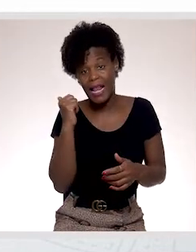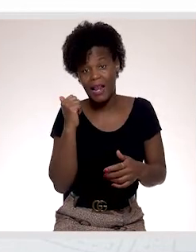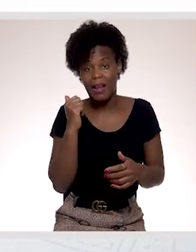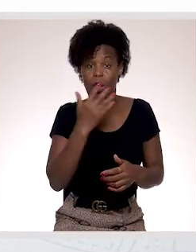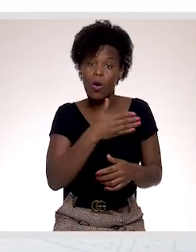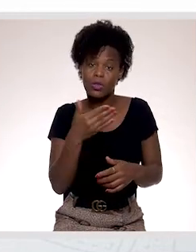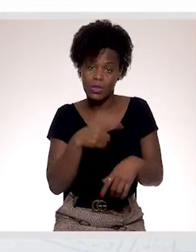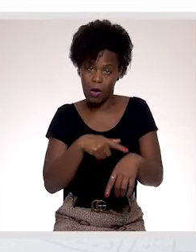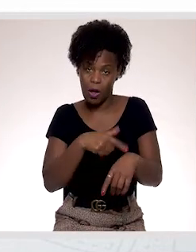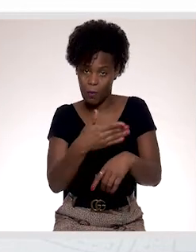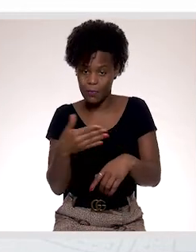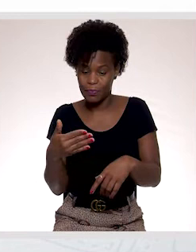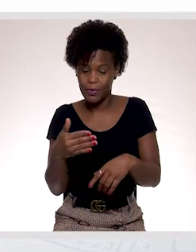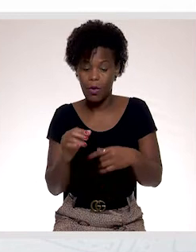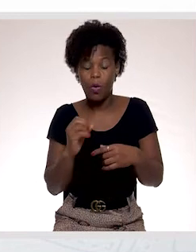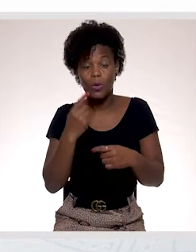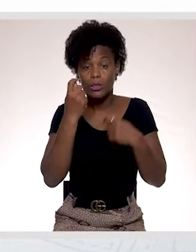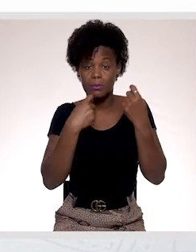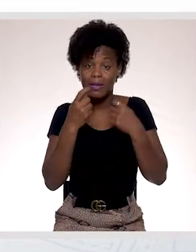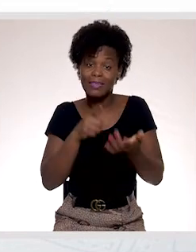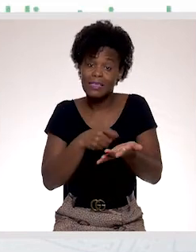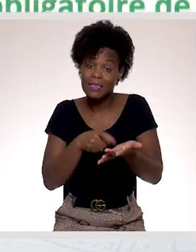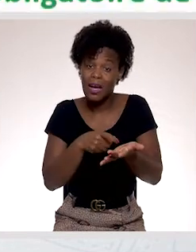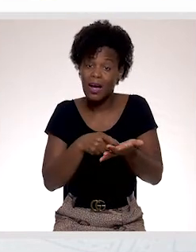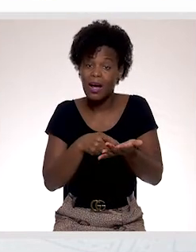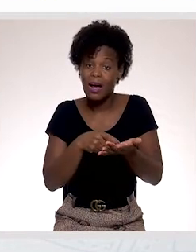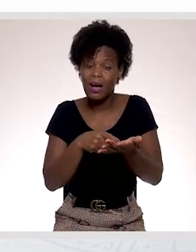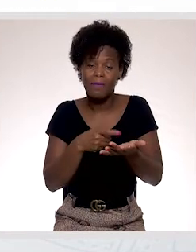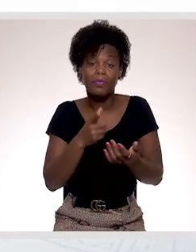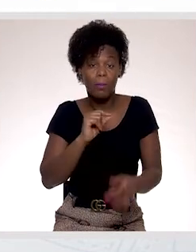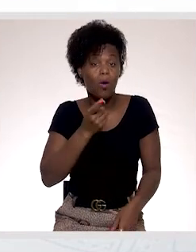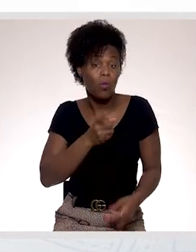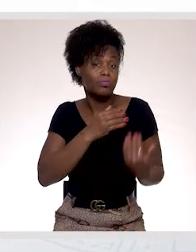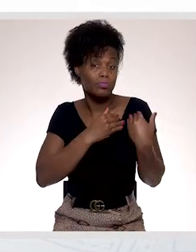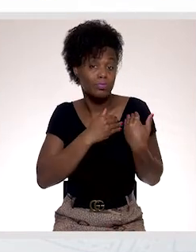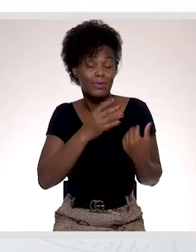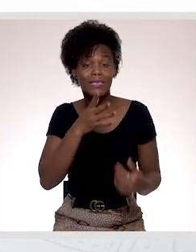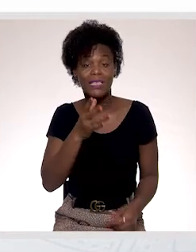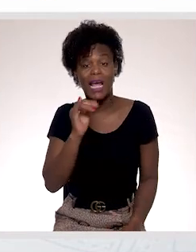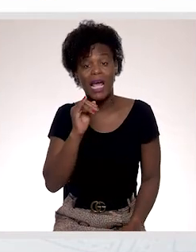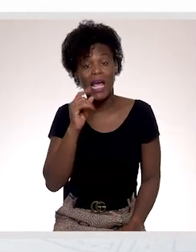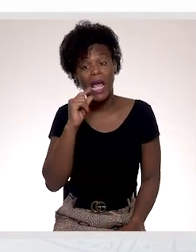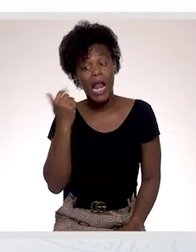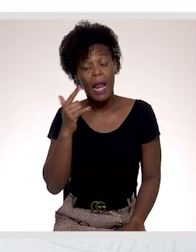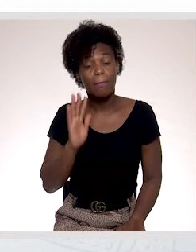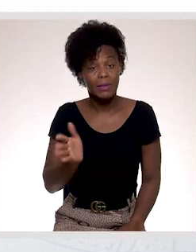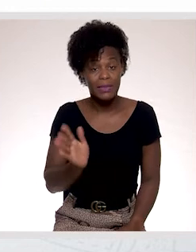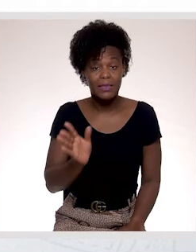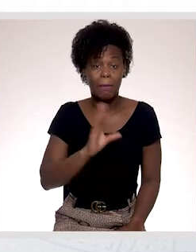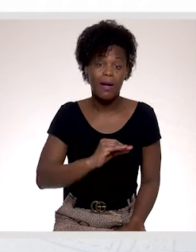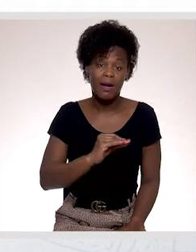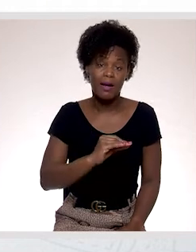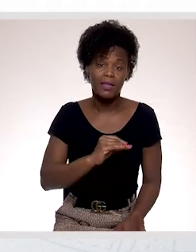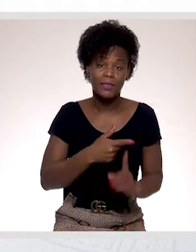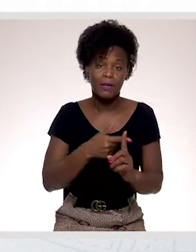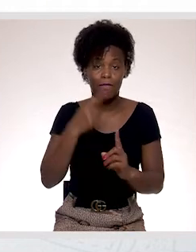11 heures. Et pour exprimer la nécessité et l'obligation, on va dire il faut plus un verbe